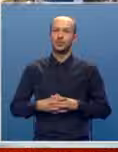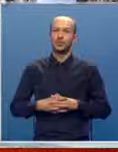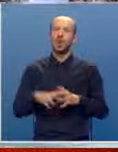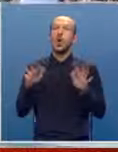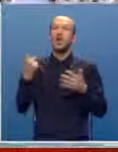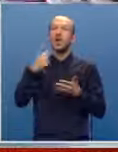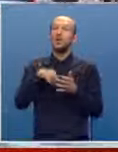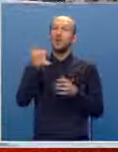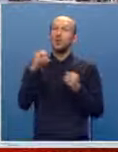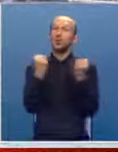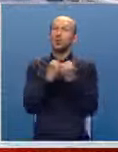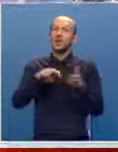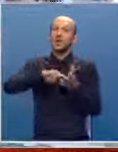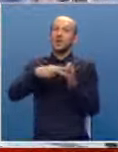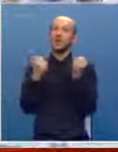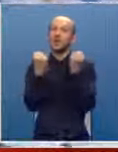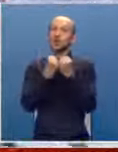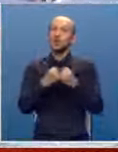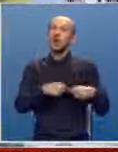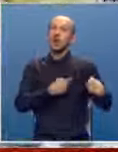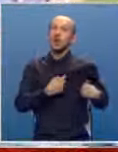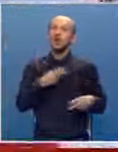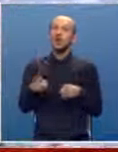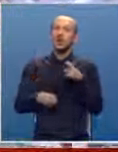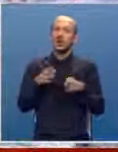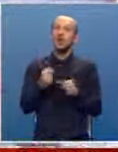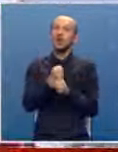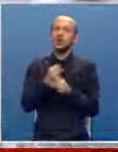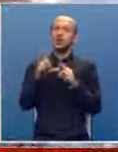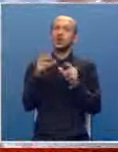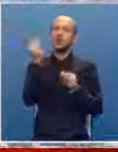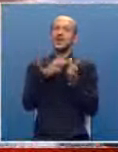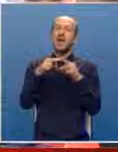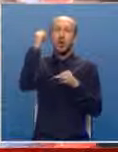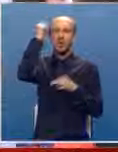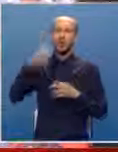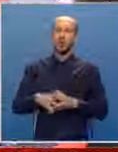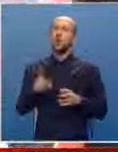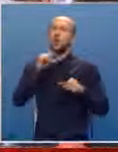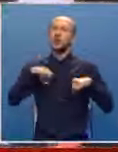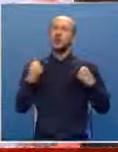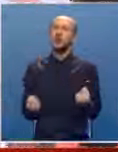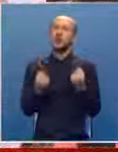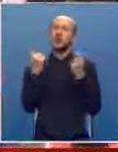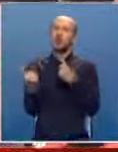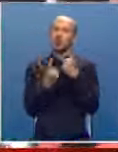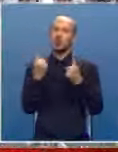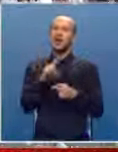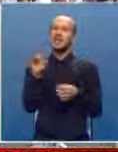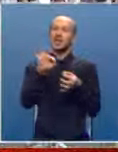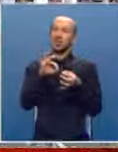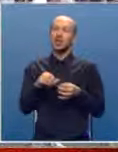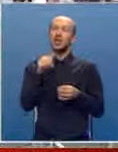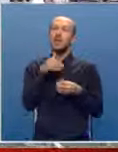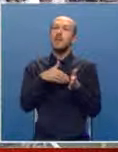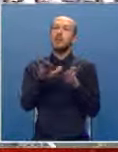Oko 1500 učenika tehničke škole humanitarnom trkom podržali su Srbe na Kosmetu, koji žive u teškim uslovima, nezaštićeni